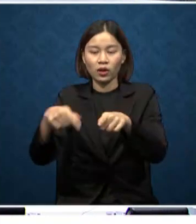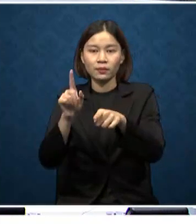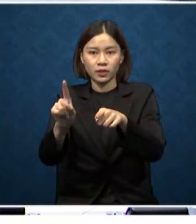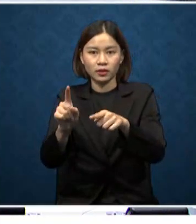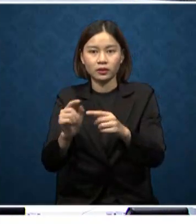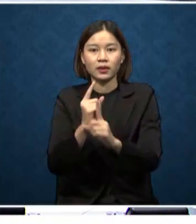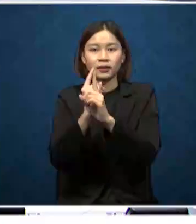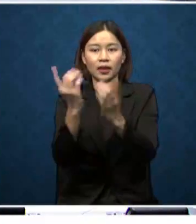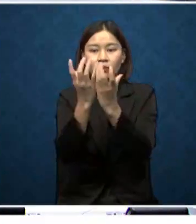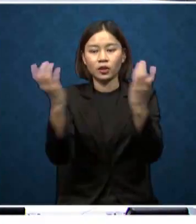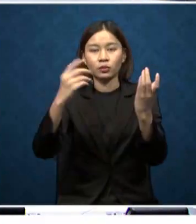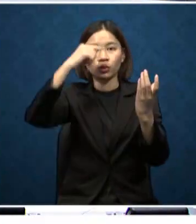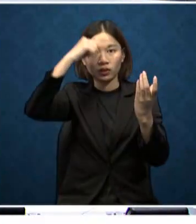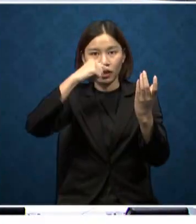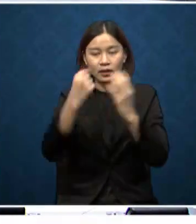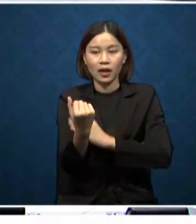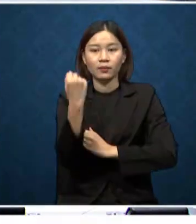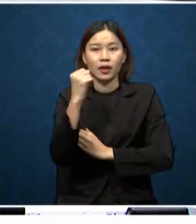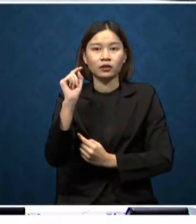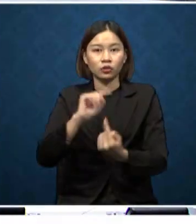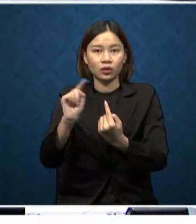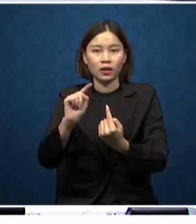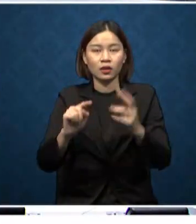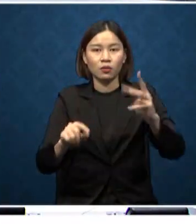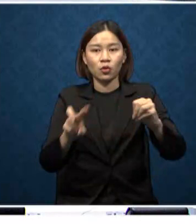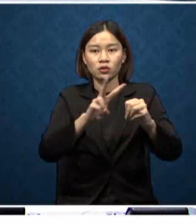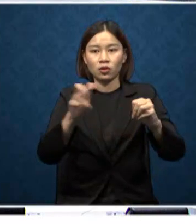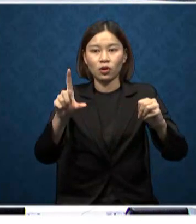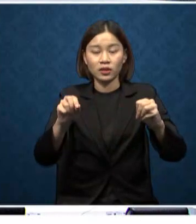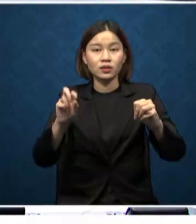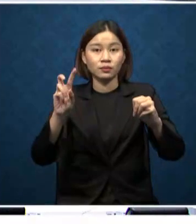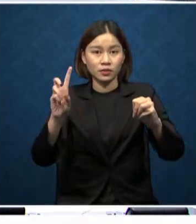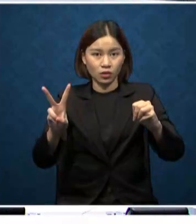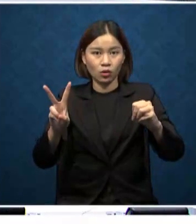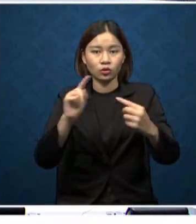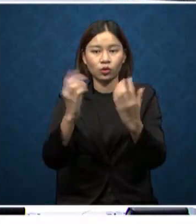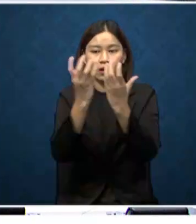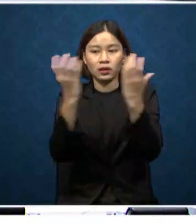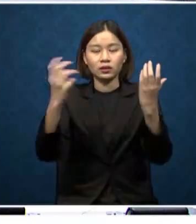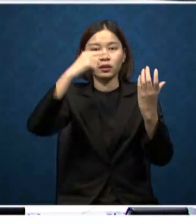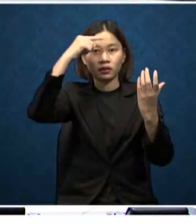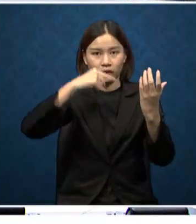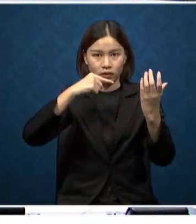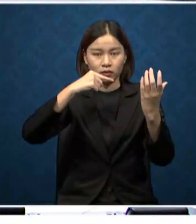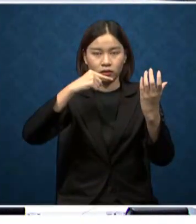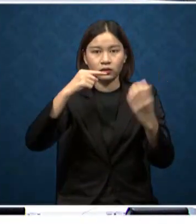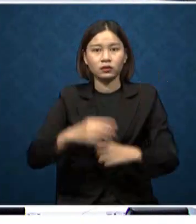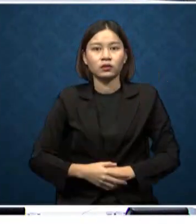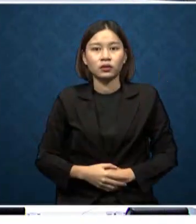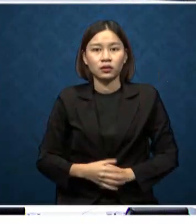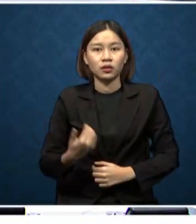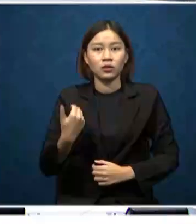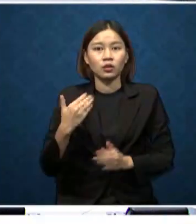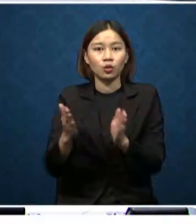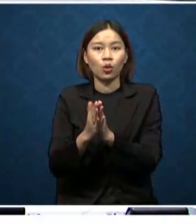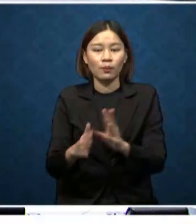าจักรไทยอาศัยอำนาจตามความในมาตรา222ของรัฐธรรมนูญแห่งราชอาณาจักรไทยประกอบมา